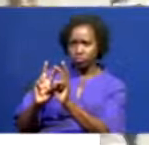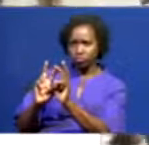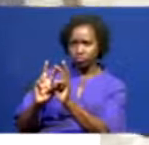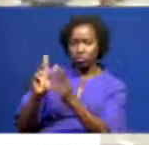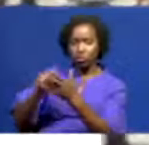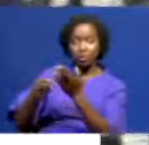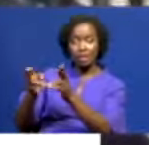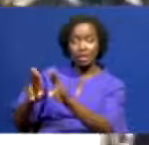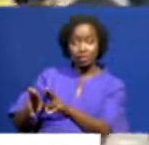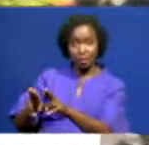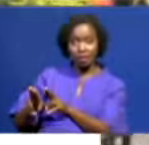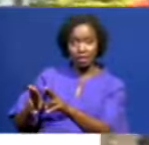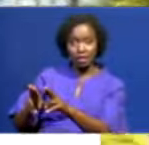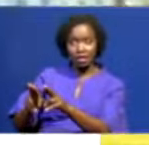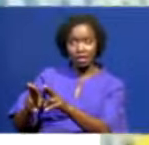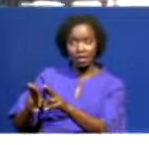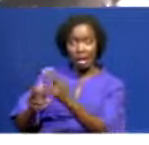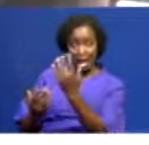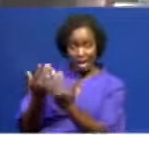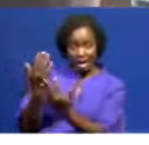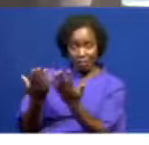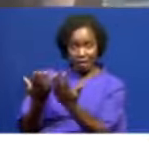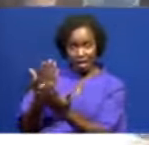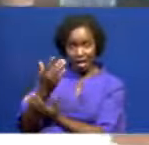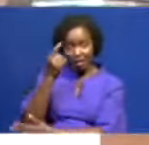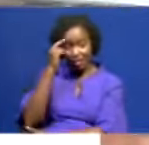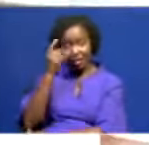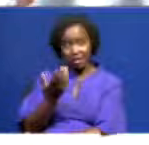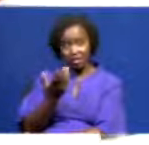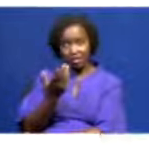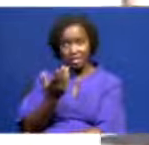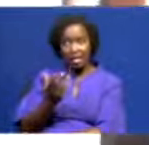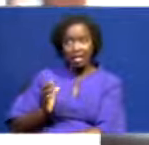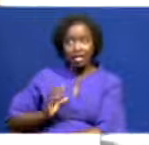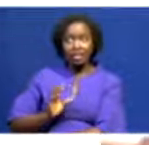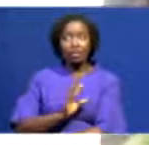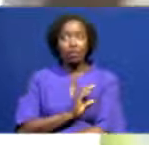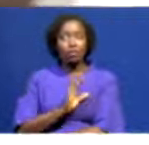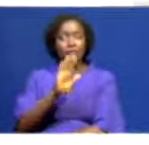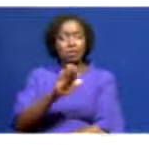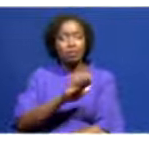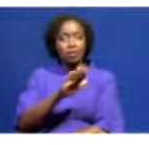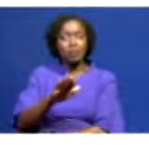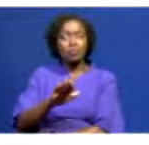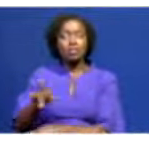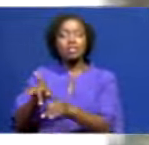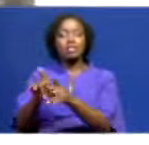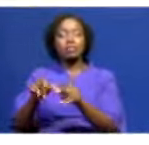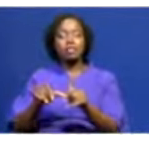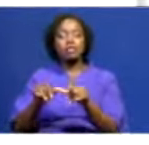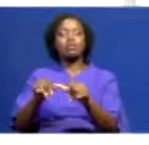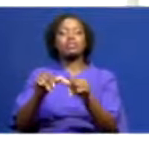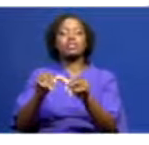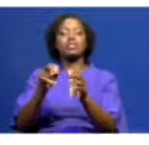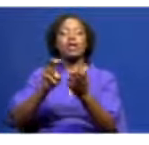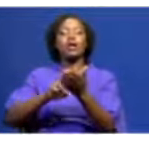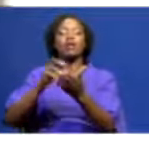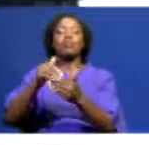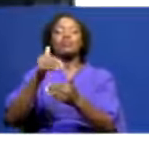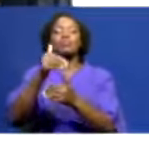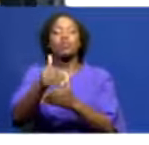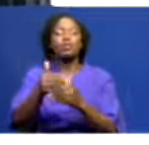kile kilichokisiwa kuwa kisa cha moto. Vikao vya kamati ya bunge vilivyokuwa vikiendelea vilihairishwa hobela